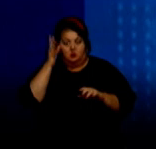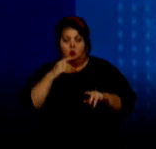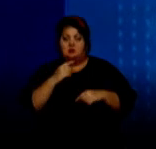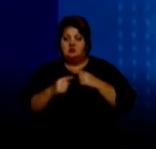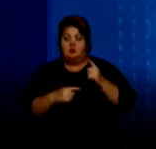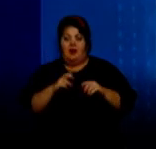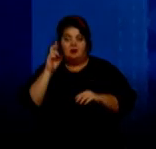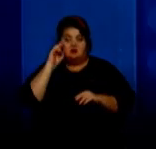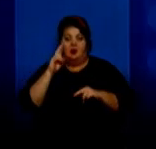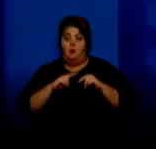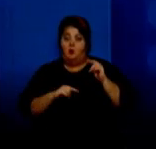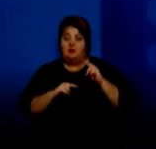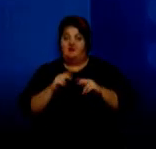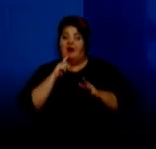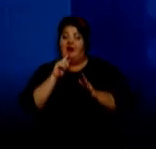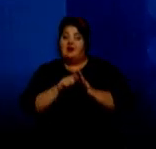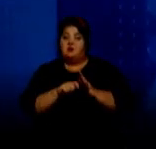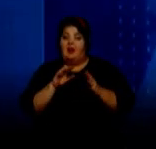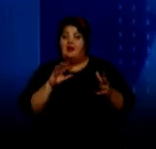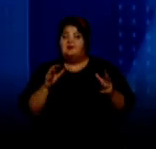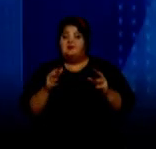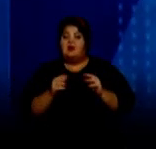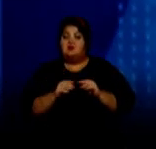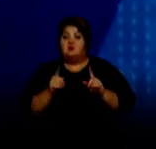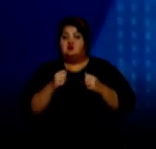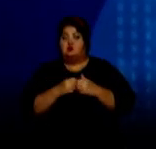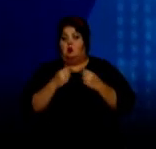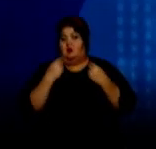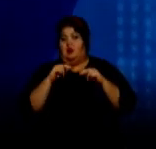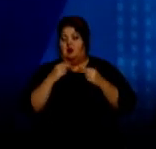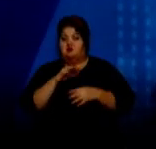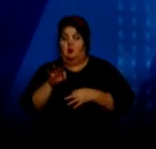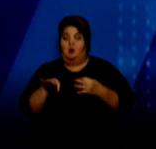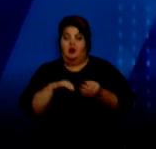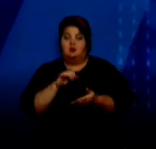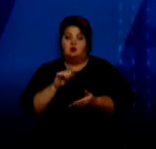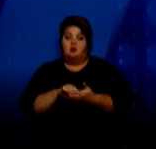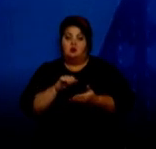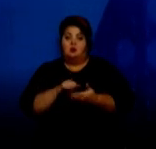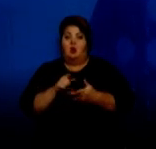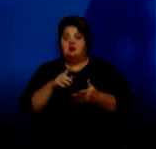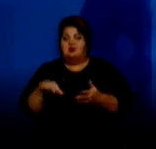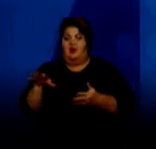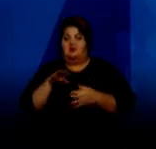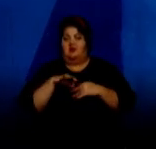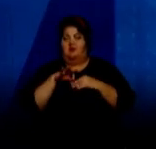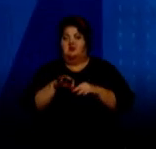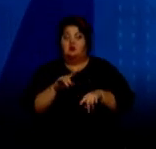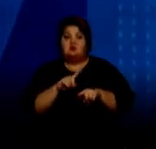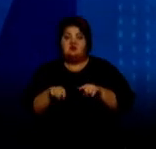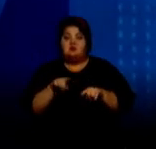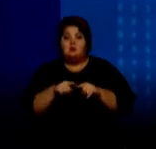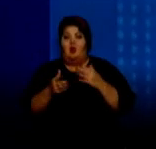будівельній експертизі висновок щодо якості проєктної документації. Якщо це все відбудеться швидко, якщо не